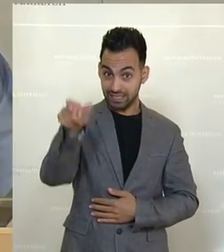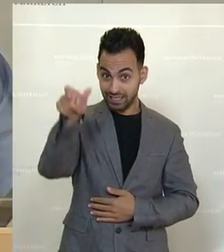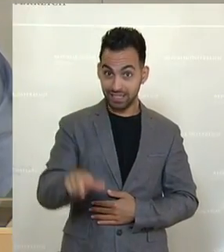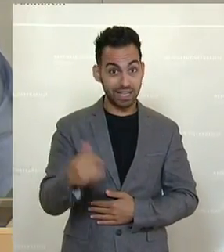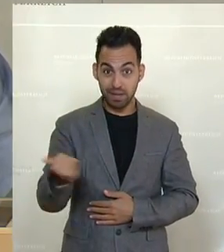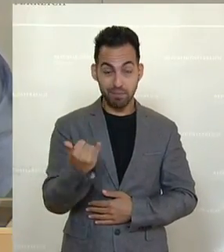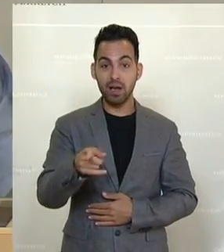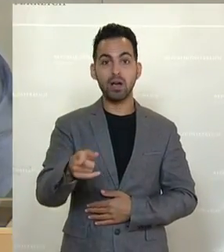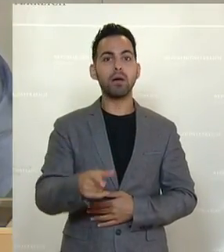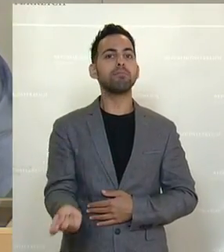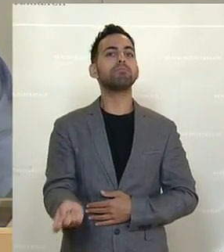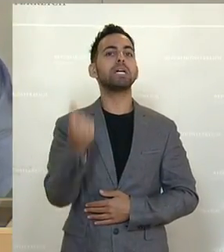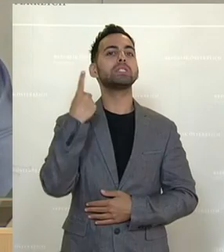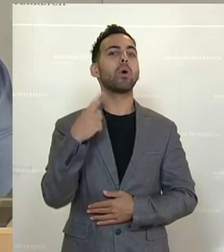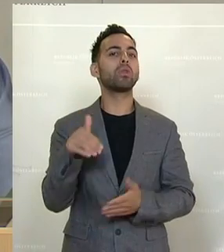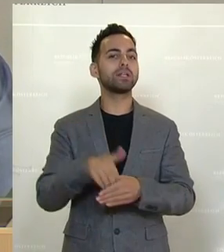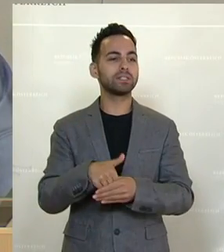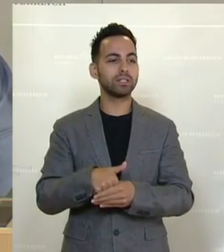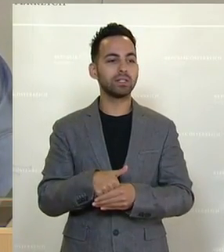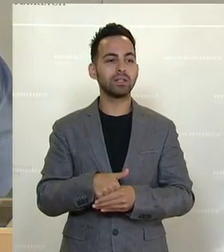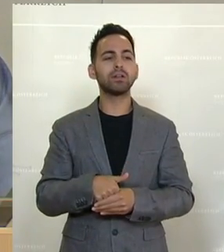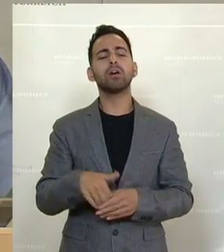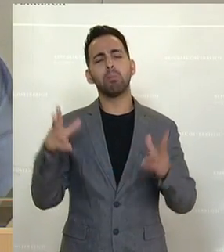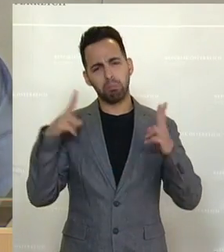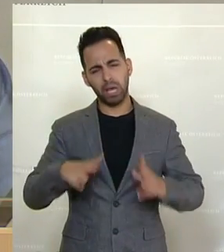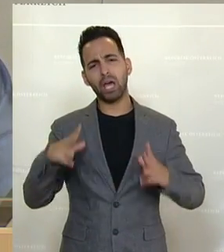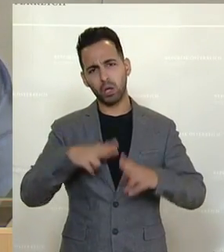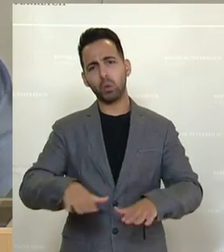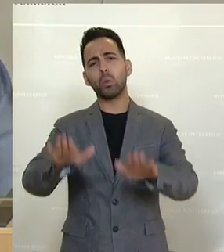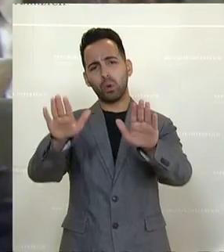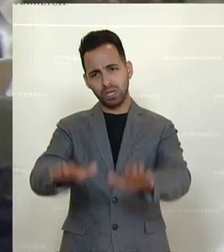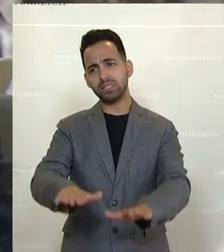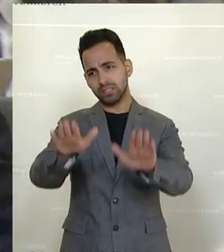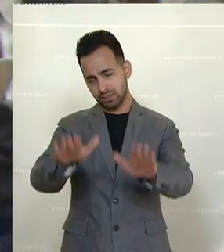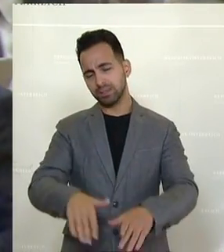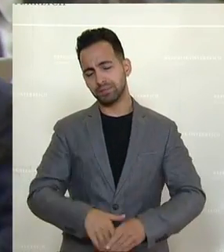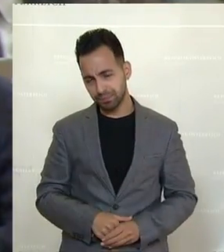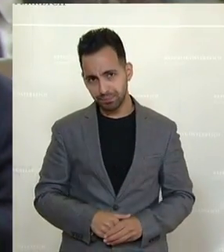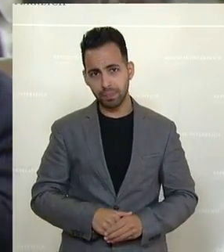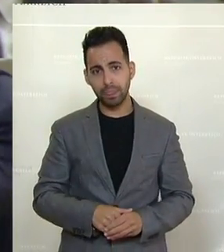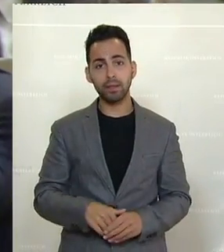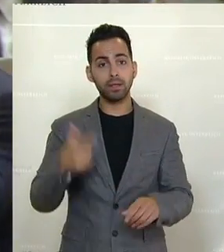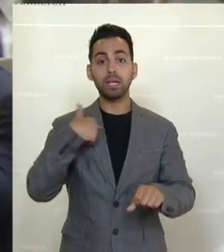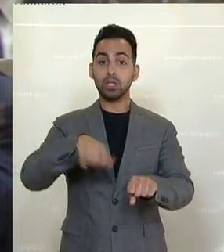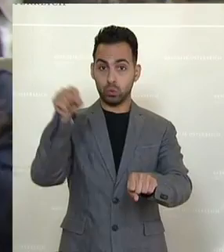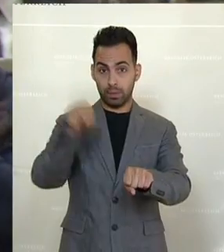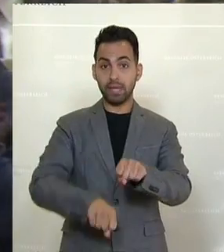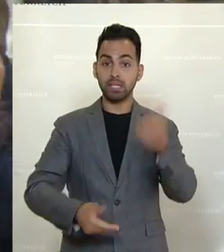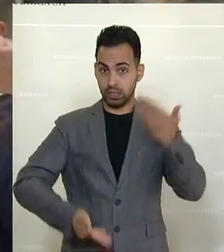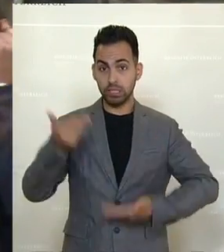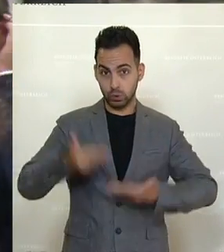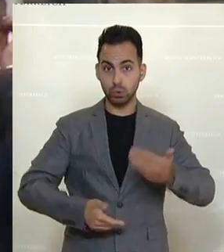immer in ganz besonderer Art. Beruhigen Sie sich. Ich unterbreche die